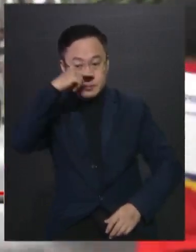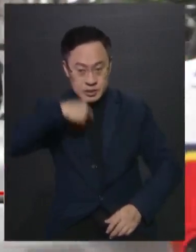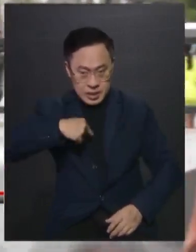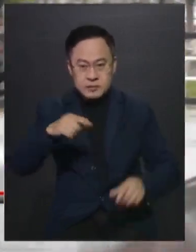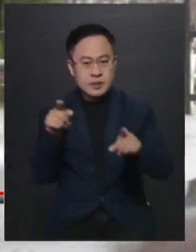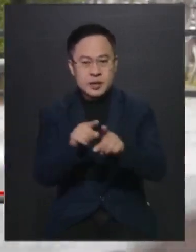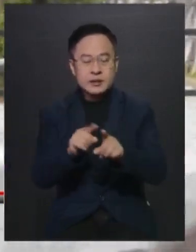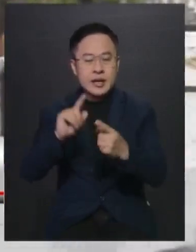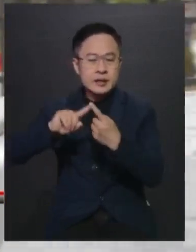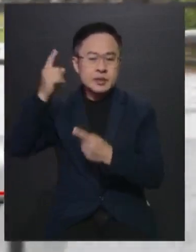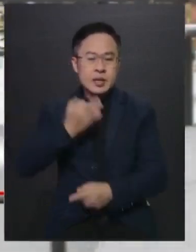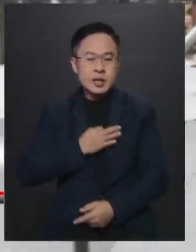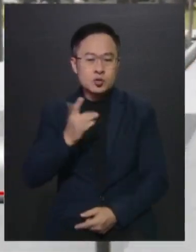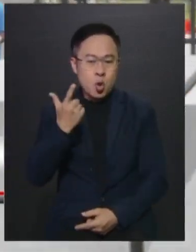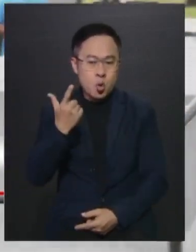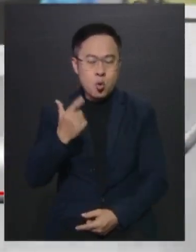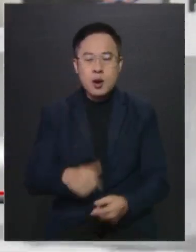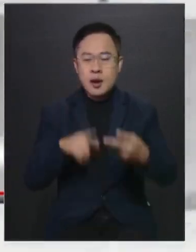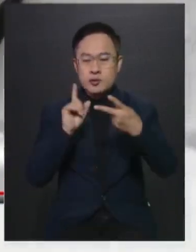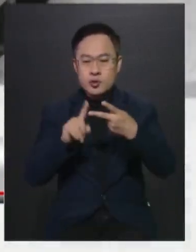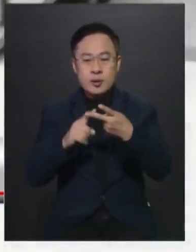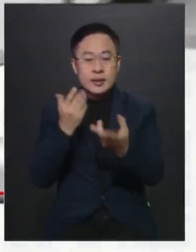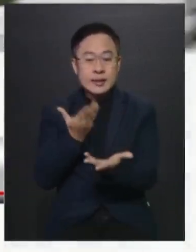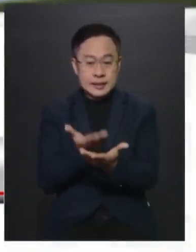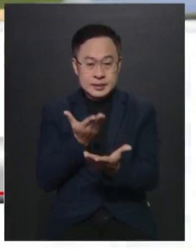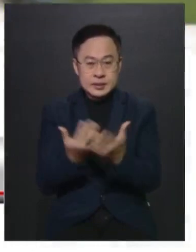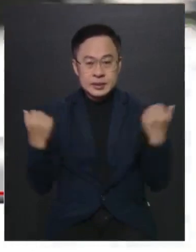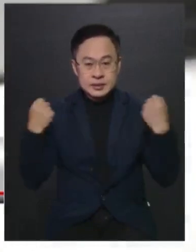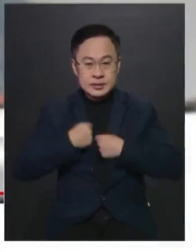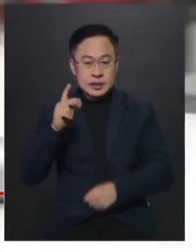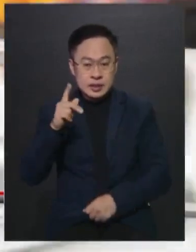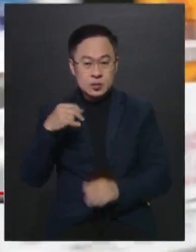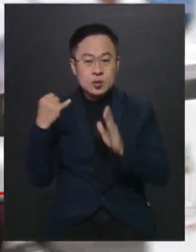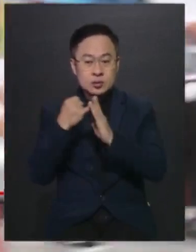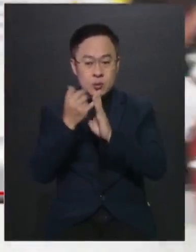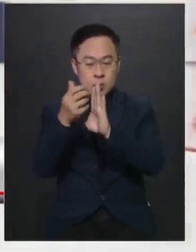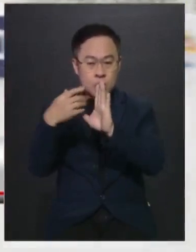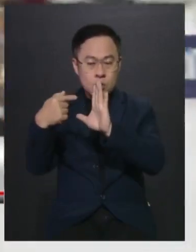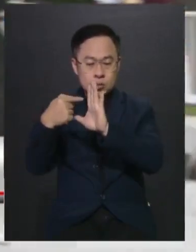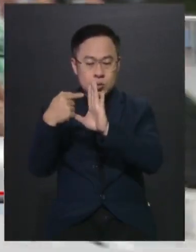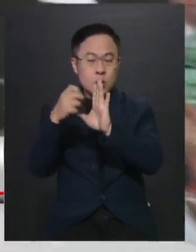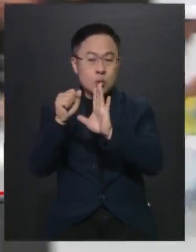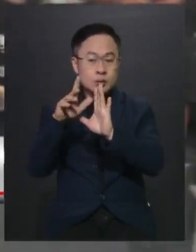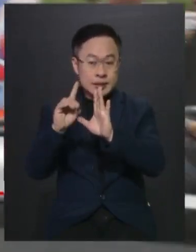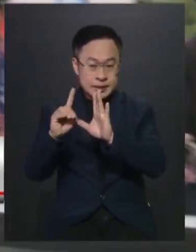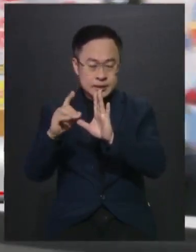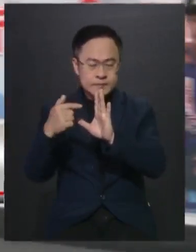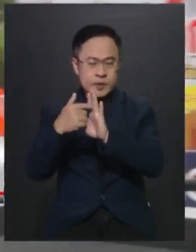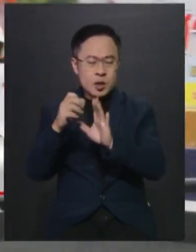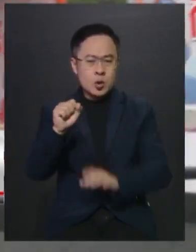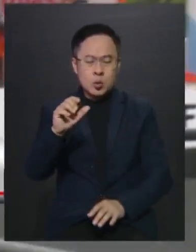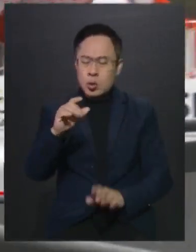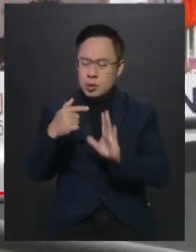ส่วนเหรียญเงินนะคะตกเป็นของณภัทรวิจิตรจรุงนะคะในเสื้อสีเขียวจากจังหวัดอุตรดิตถ์ค่ะส่วนเหรียญทองแดงเป็นของ